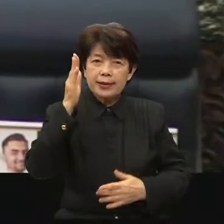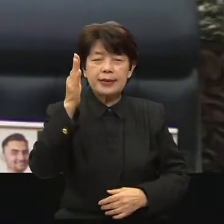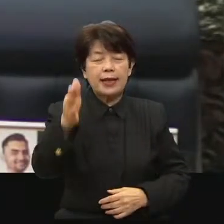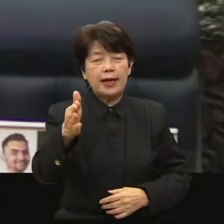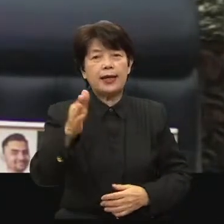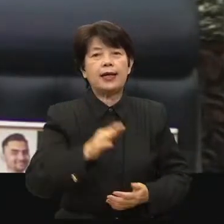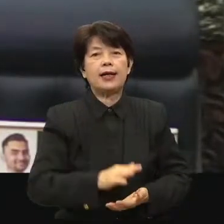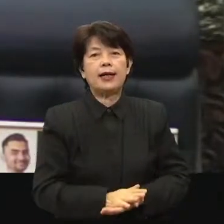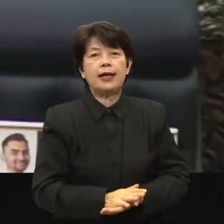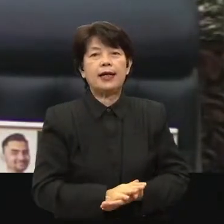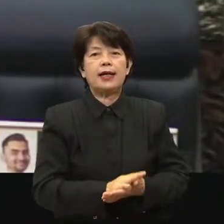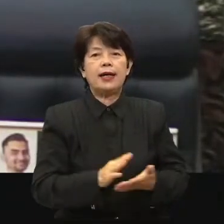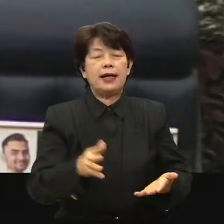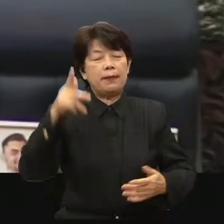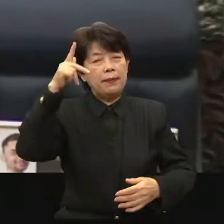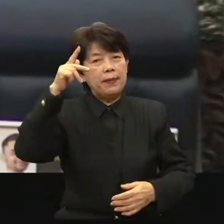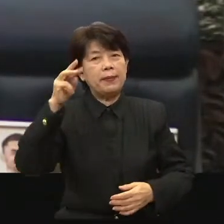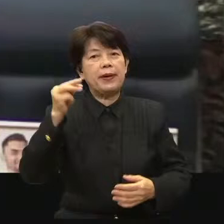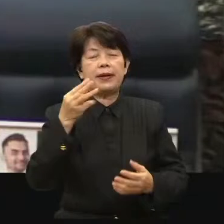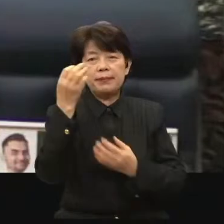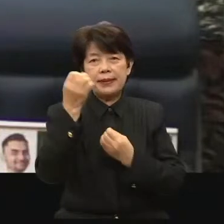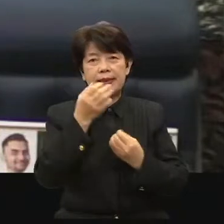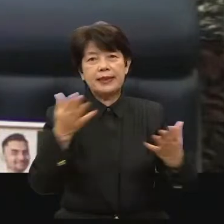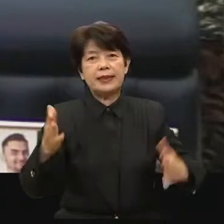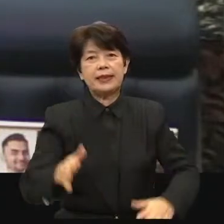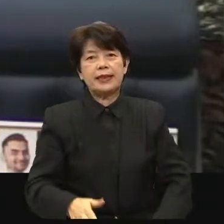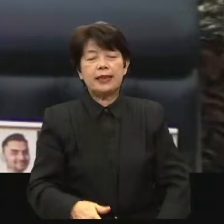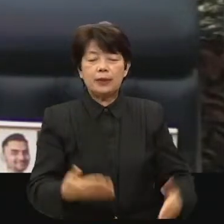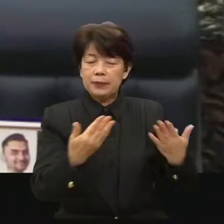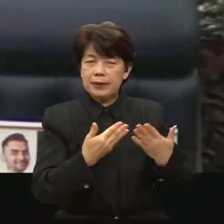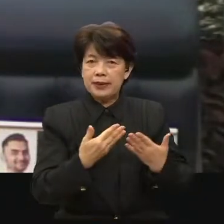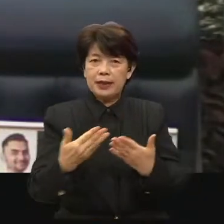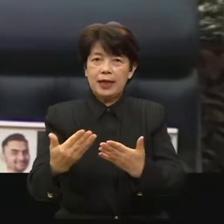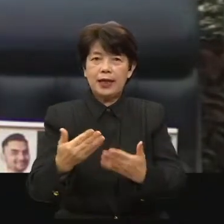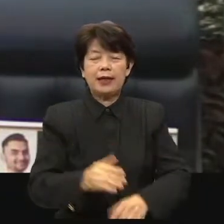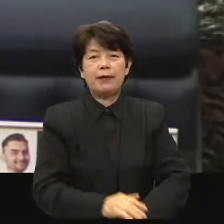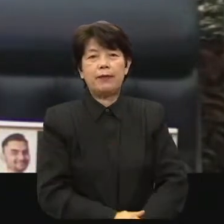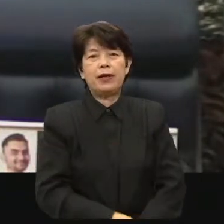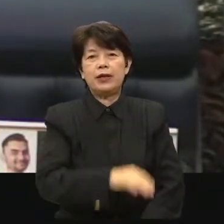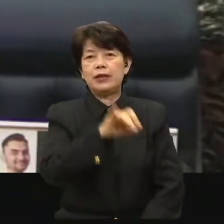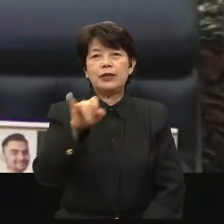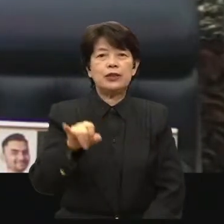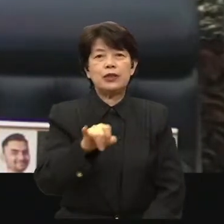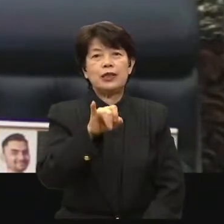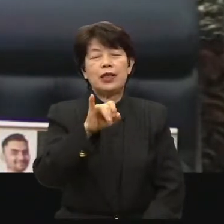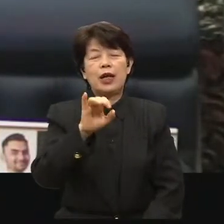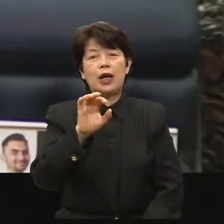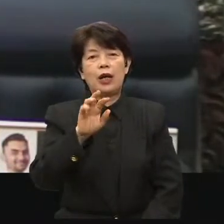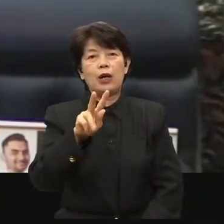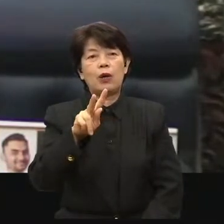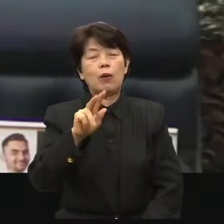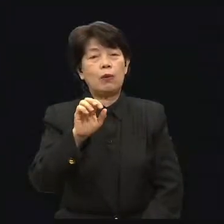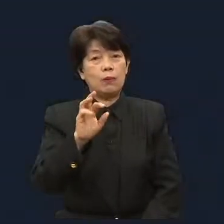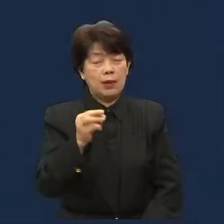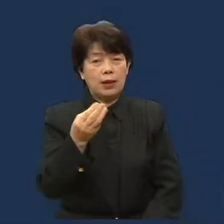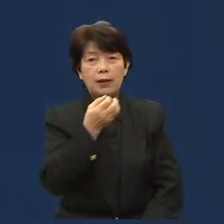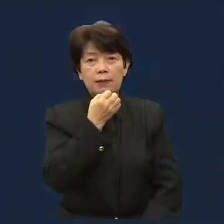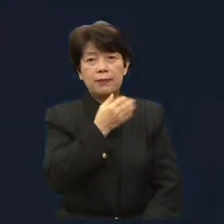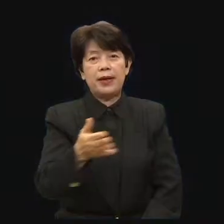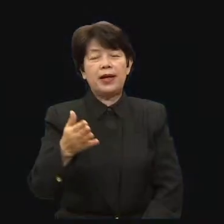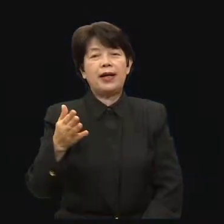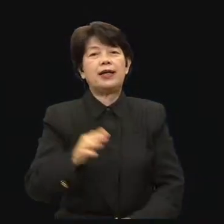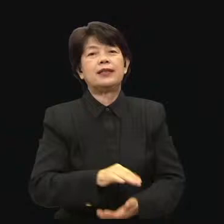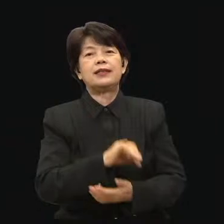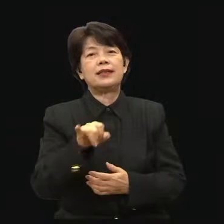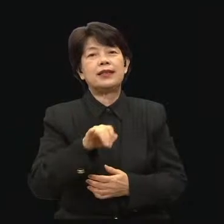sekiranya yang Amat Berhormat Perdana Menteri berhasrat untuk pindah balik JCOM ke KKD, jadi KKD akanlah